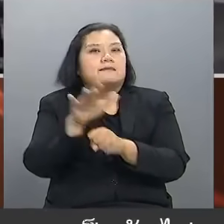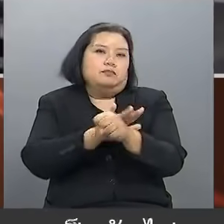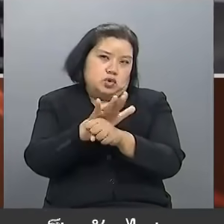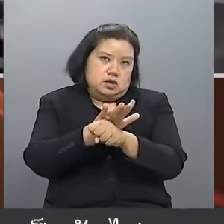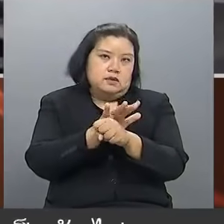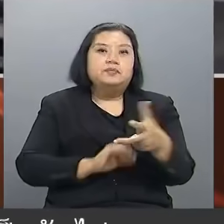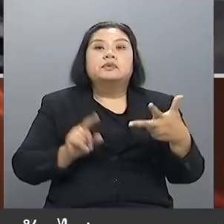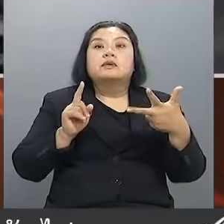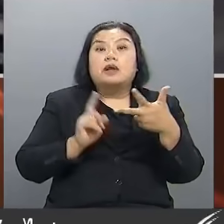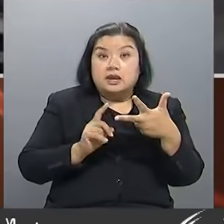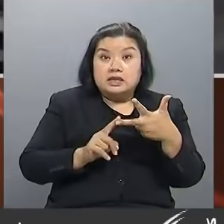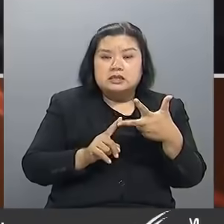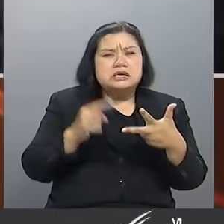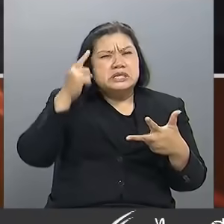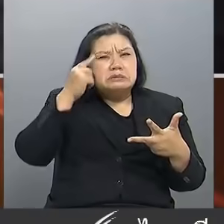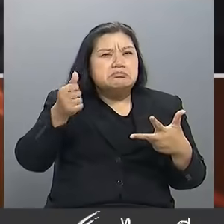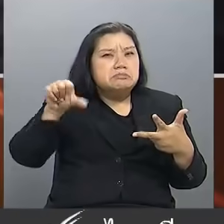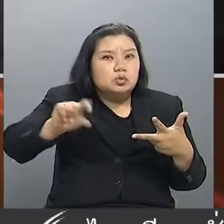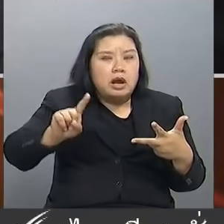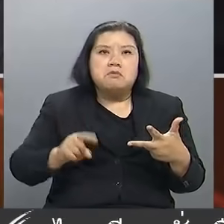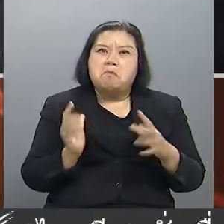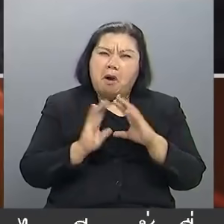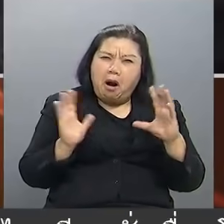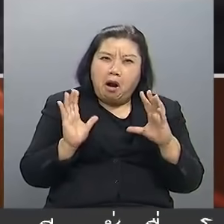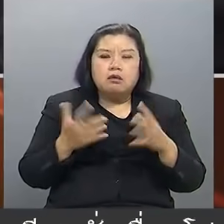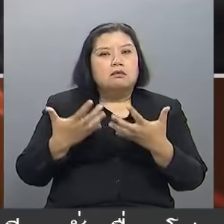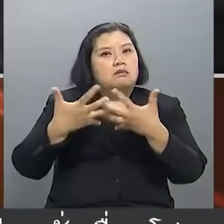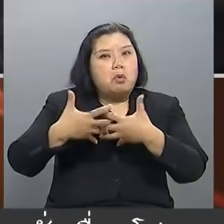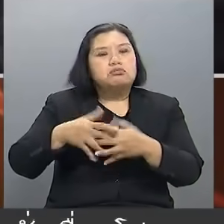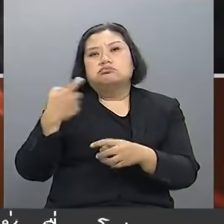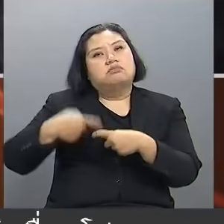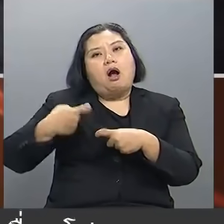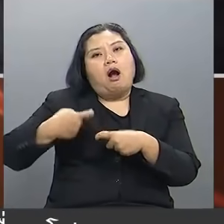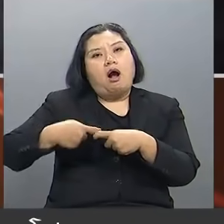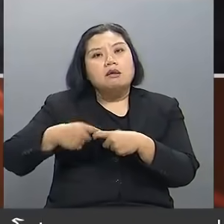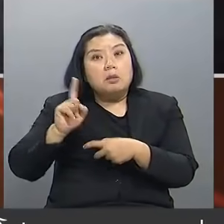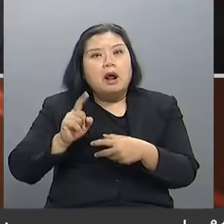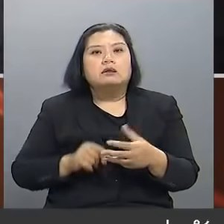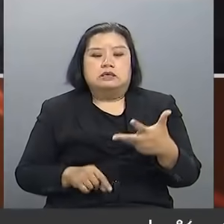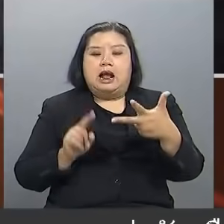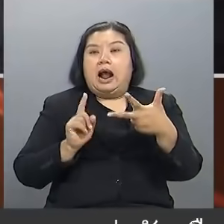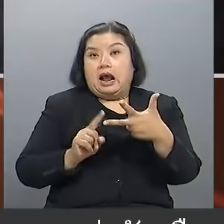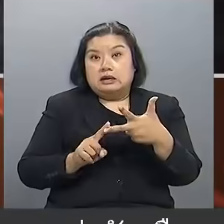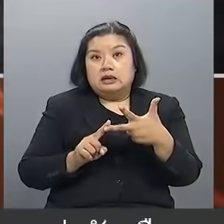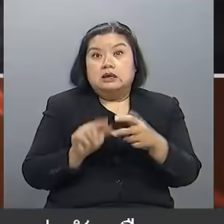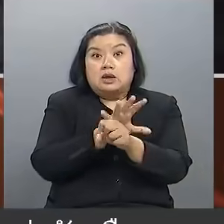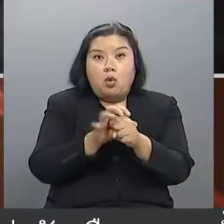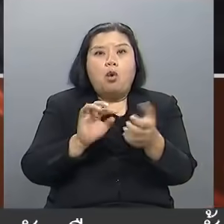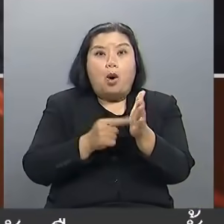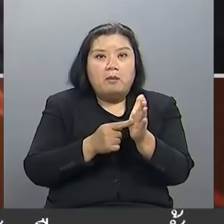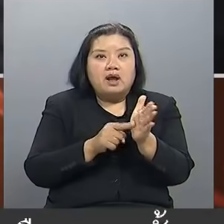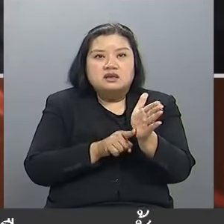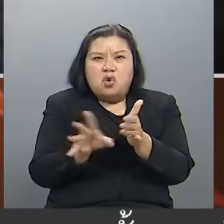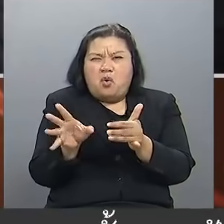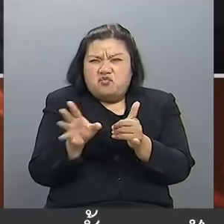ชนิดนี้นะคะก็คือการผลิตจำนวนมากจะทำได้ยากเพราะว่าไวรัสชนิดนี้เป็นไวรัสก่อโรคจะต้องเพาะเลี้ยงใน